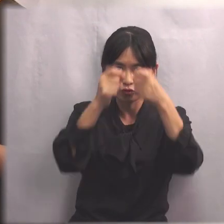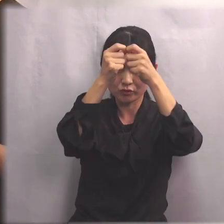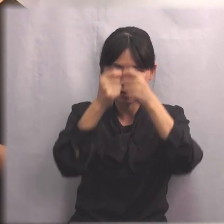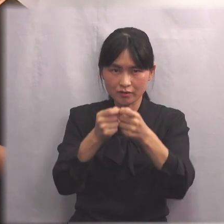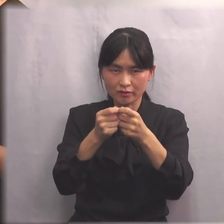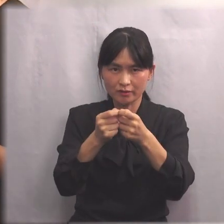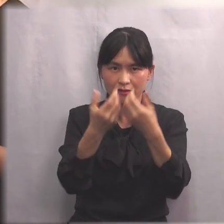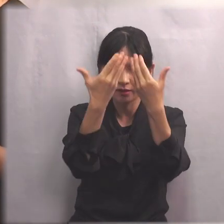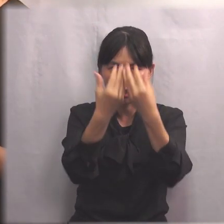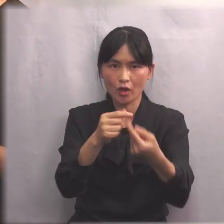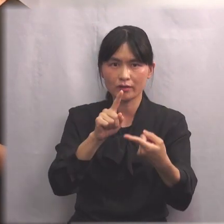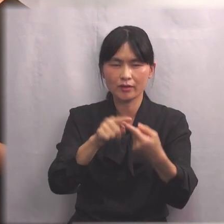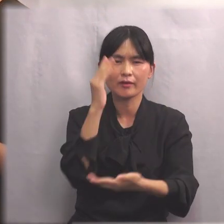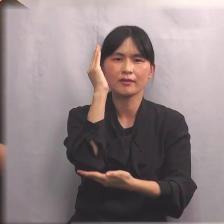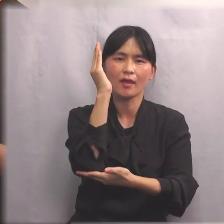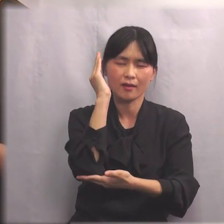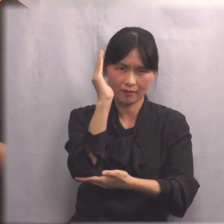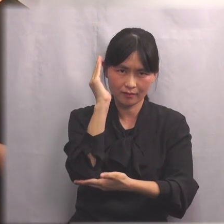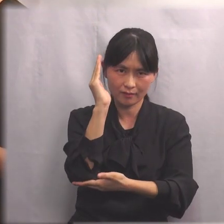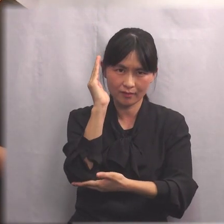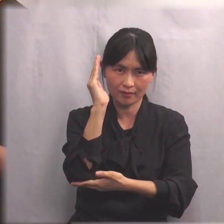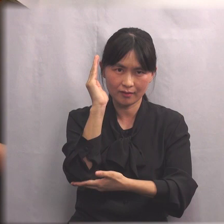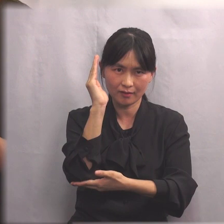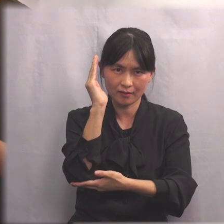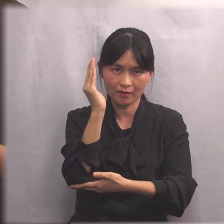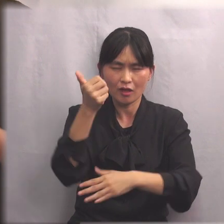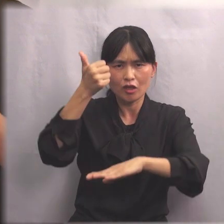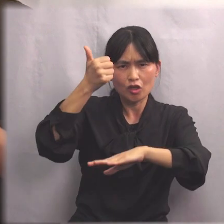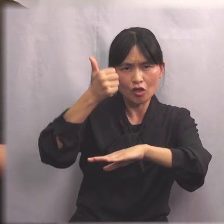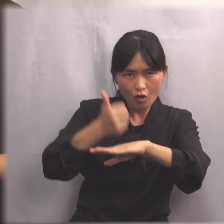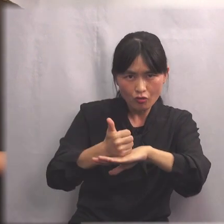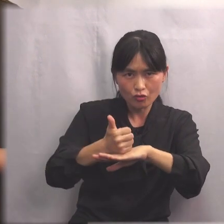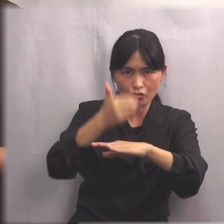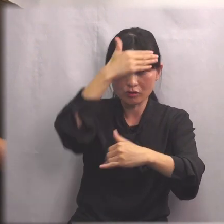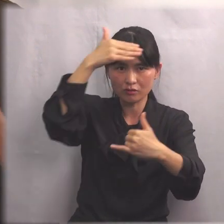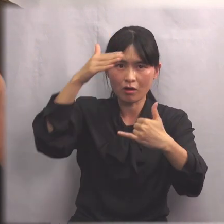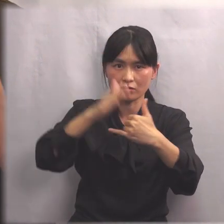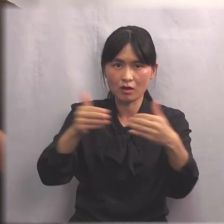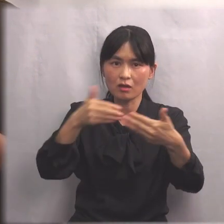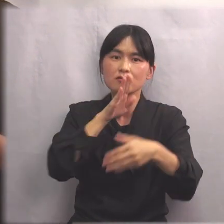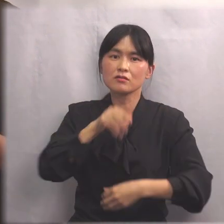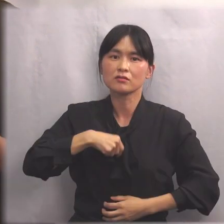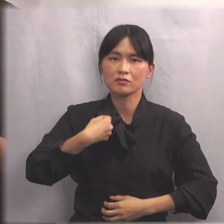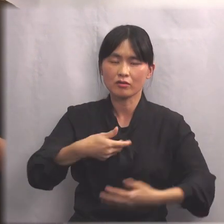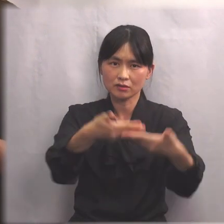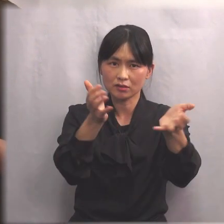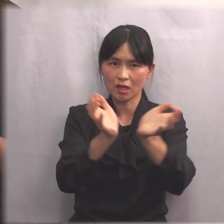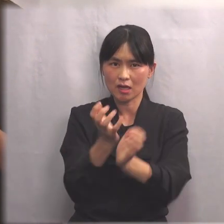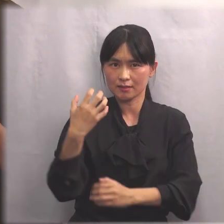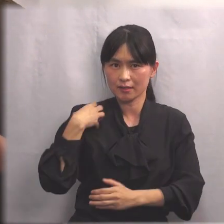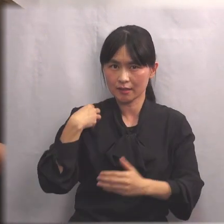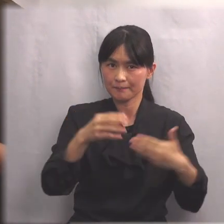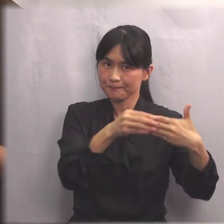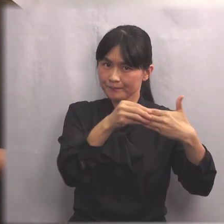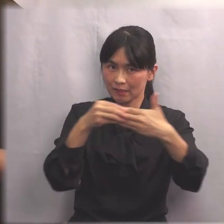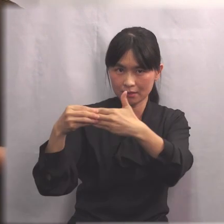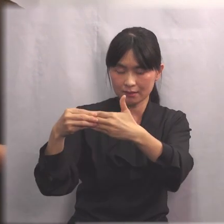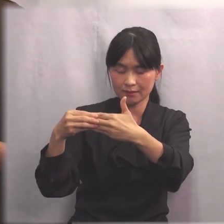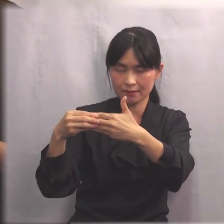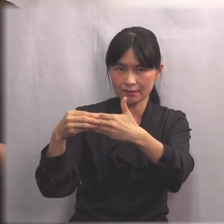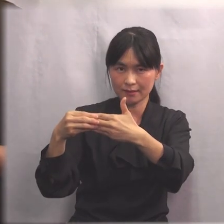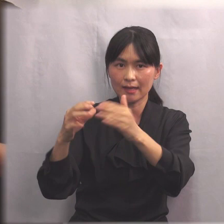이 청년정의당을 책임지고 이끌어갈 주체들이 스스로 설계해 나가는 것이 가장 좋은 형태라는 생각을 하게